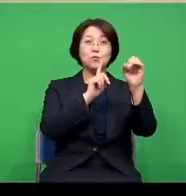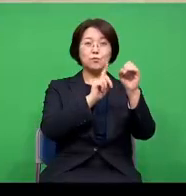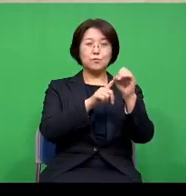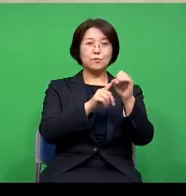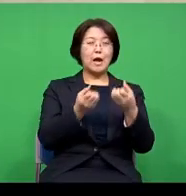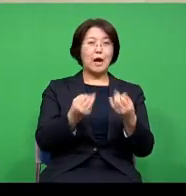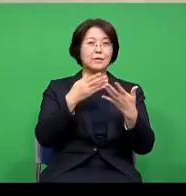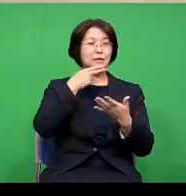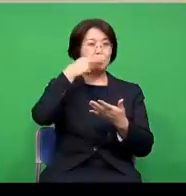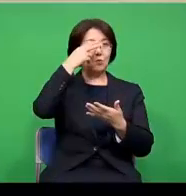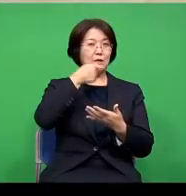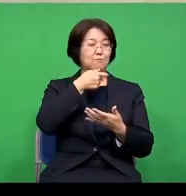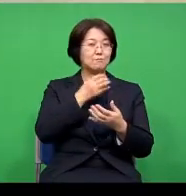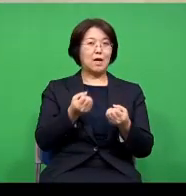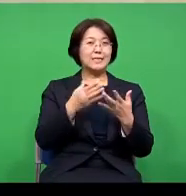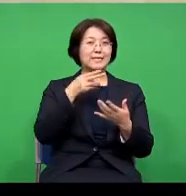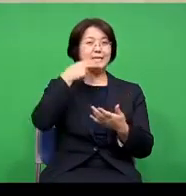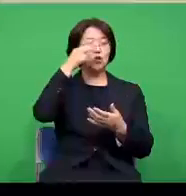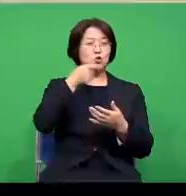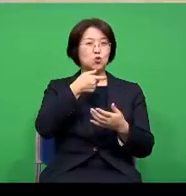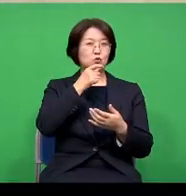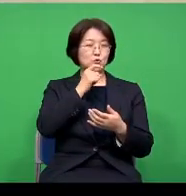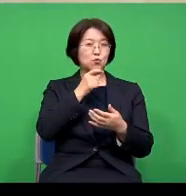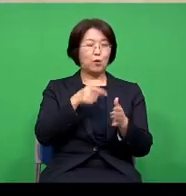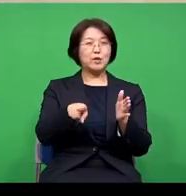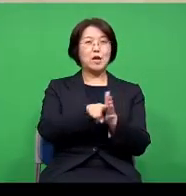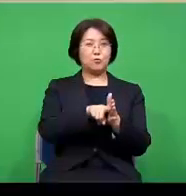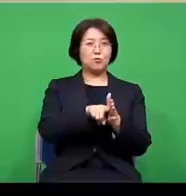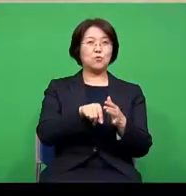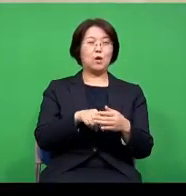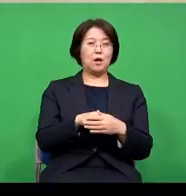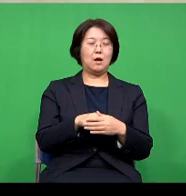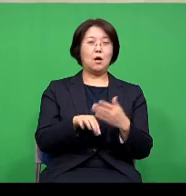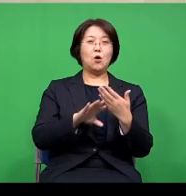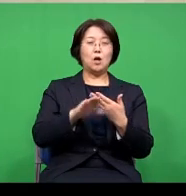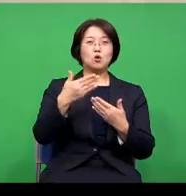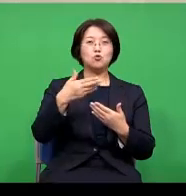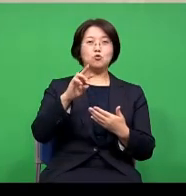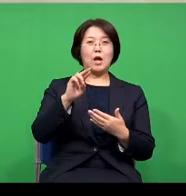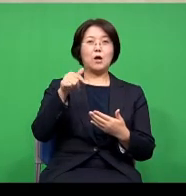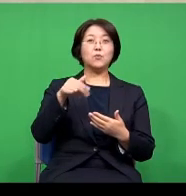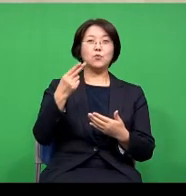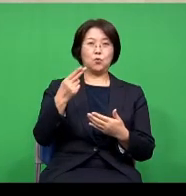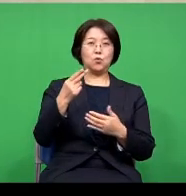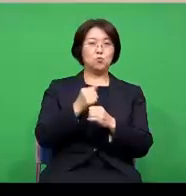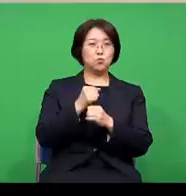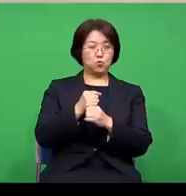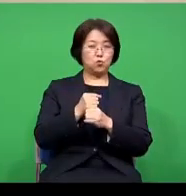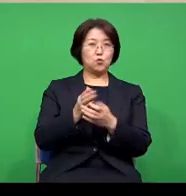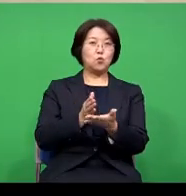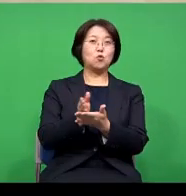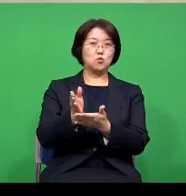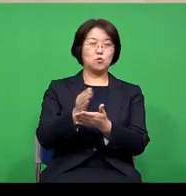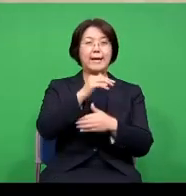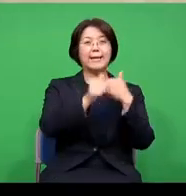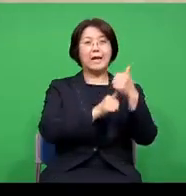新しいお酒も出ますから、新酒も盛り込む。まあ、その他のクラフトのコースですね。やっぱり富山